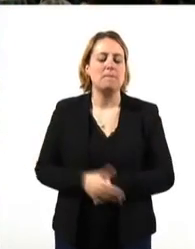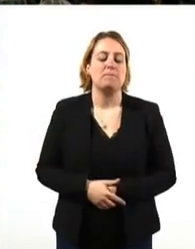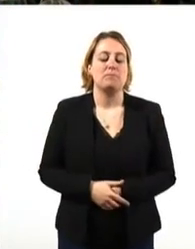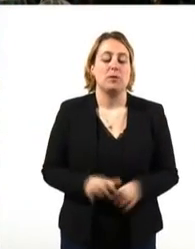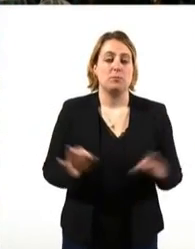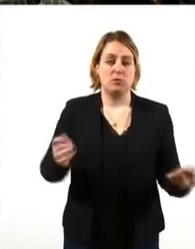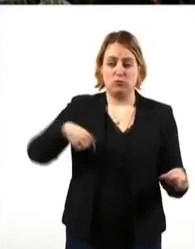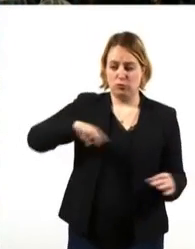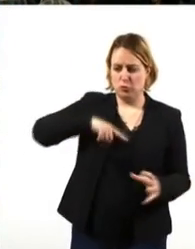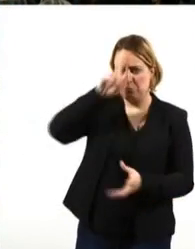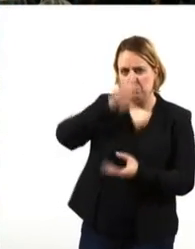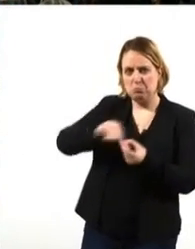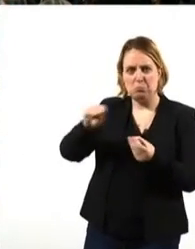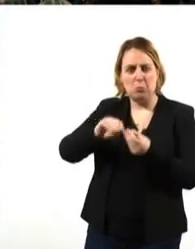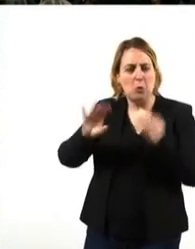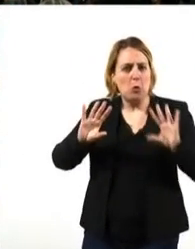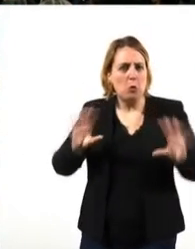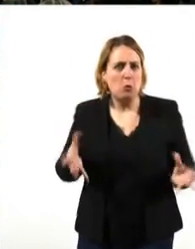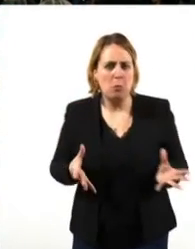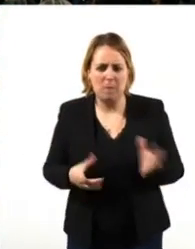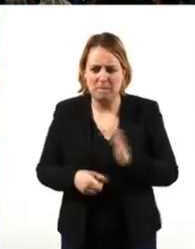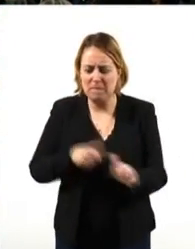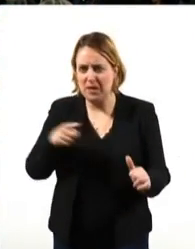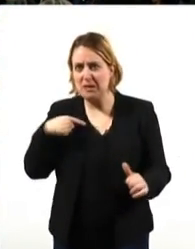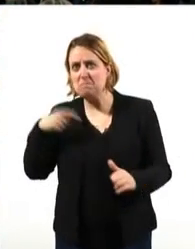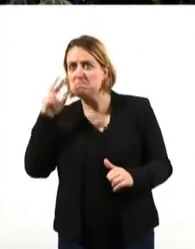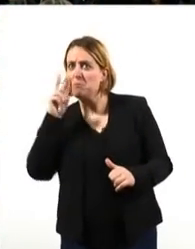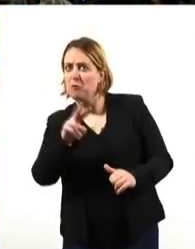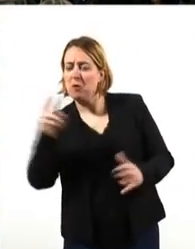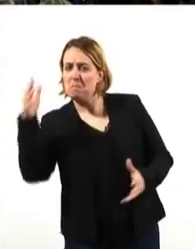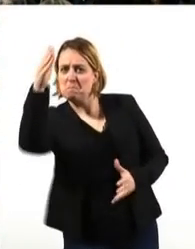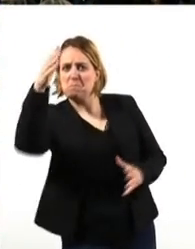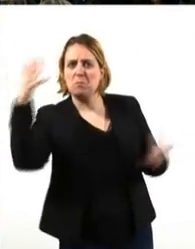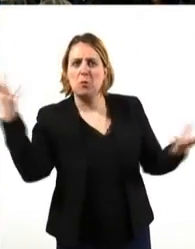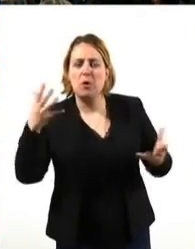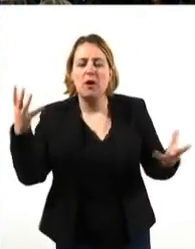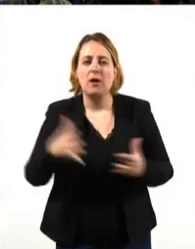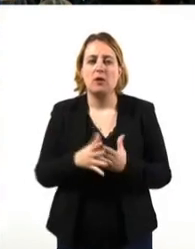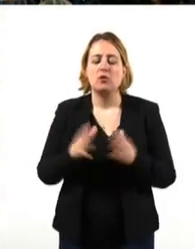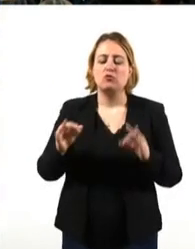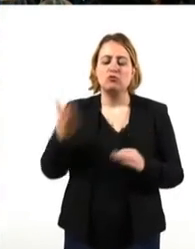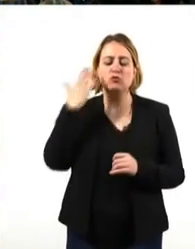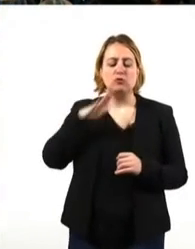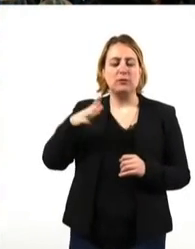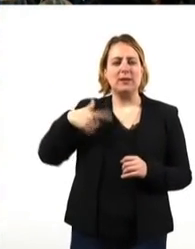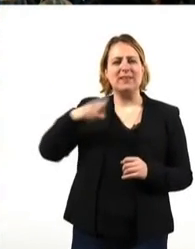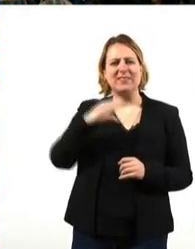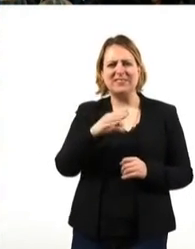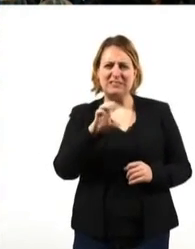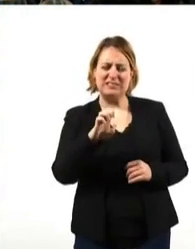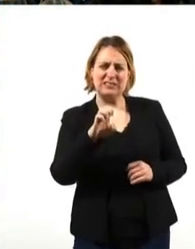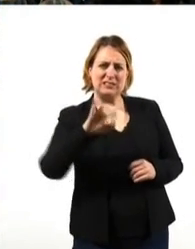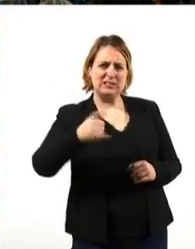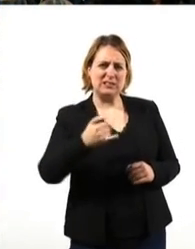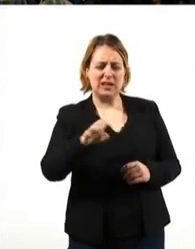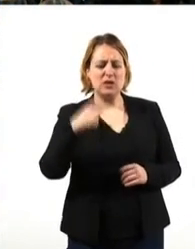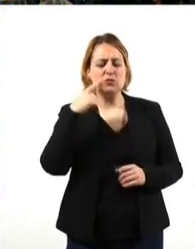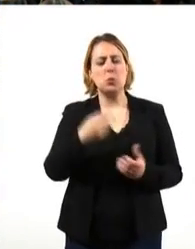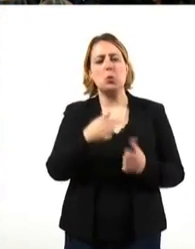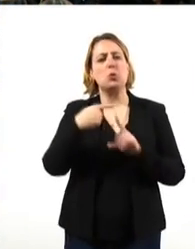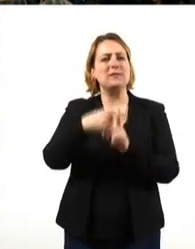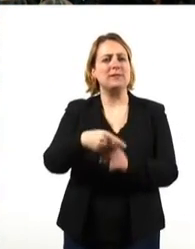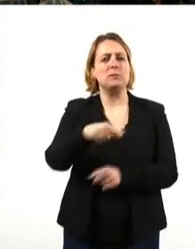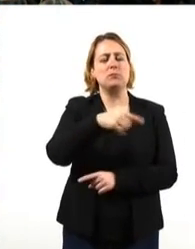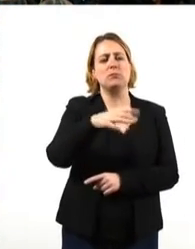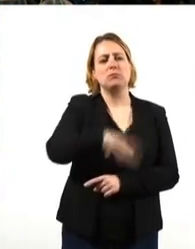fait, où est-ce qu'on va. Le CEJ donc, a une cible de 300 000 jeunes. Nous, on pense qu'il faudrait aller encore plus loin parce